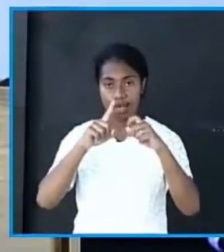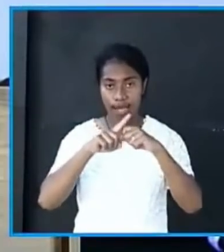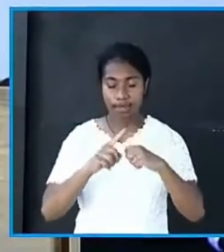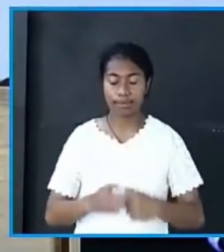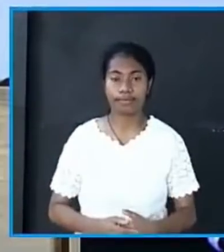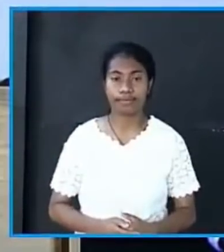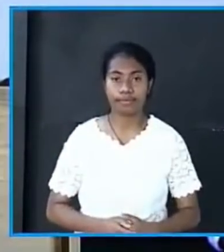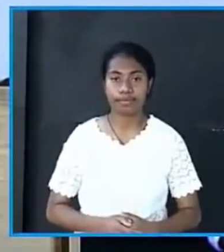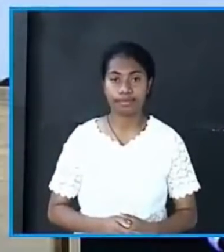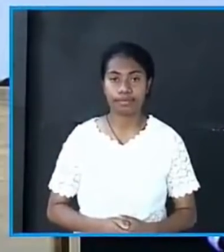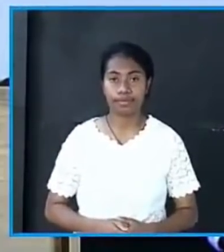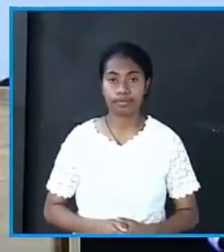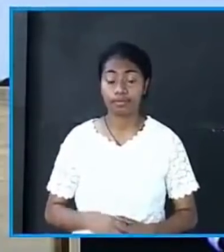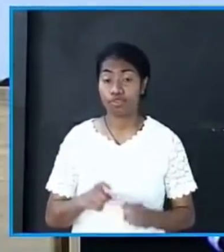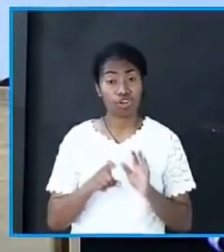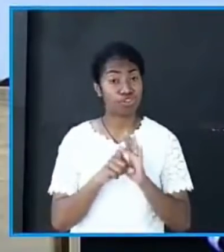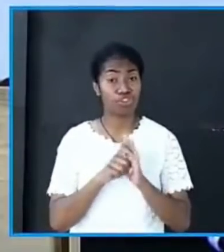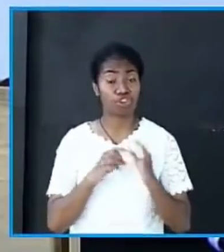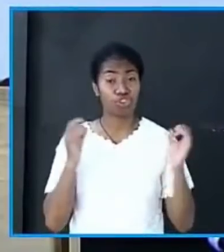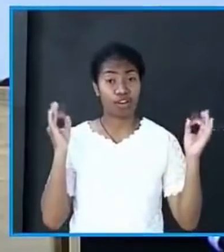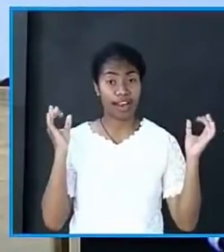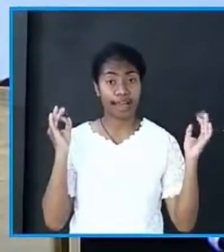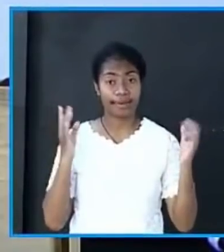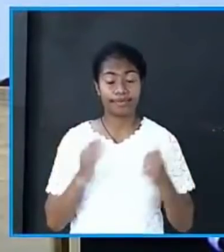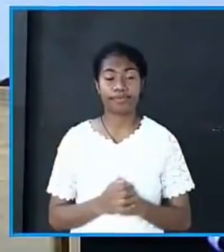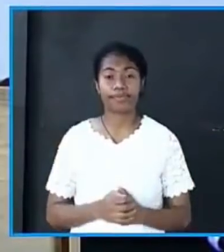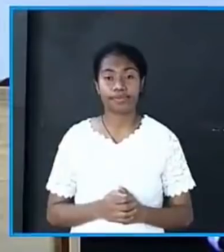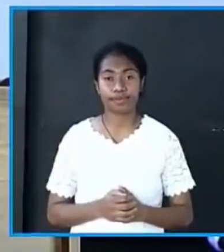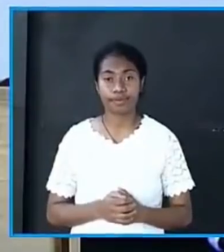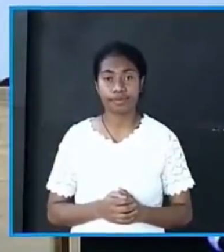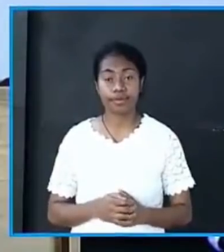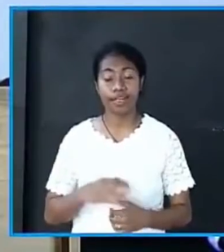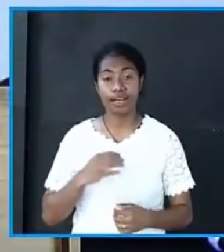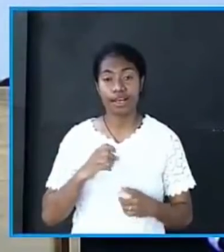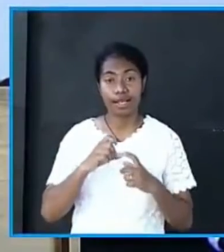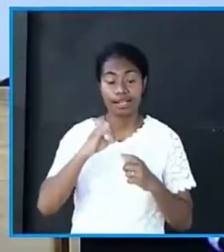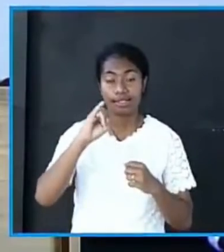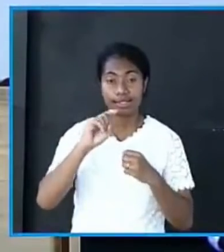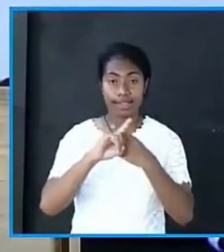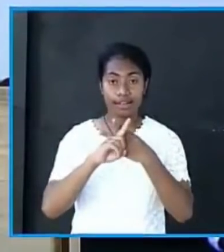contoh lain sifat Rock